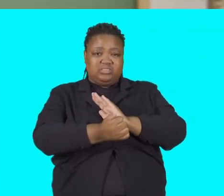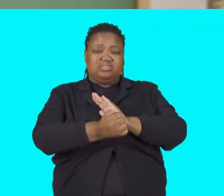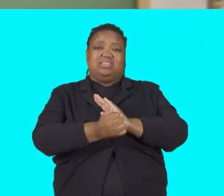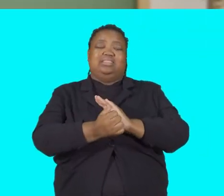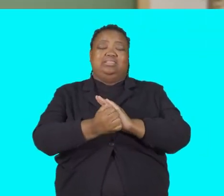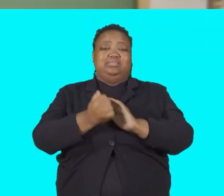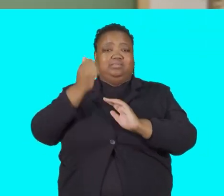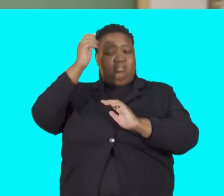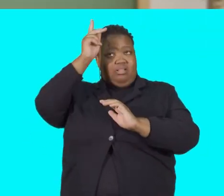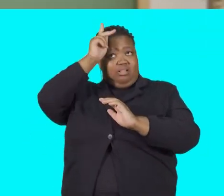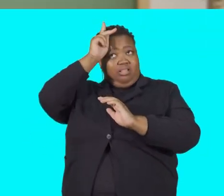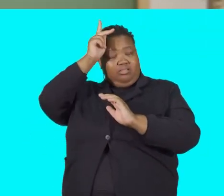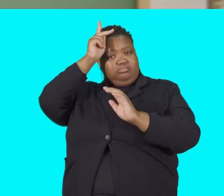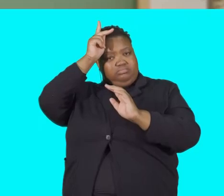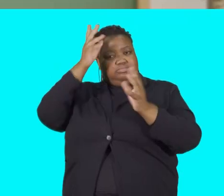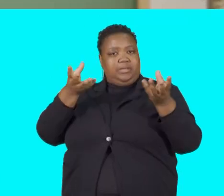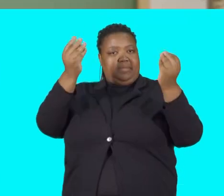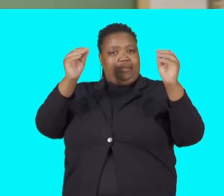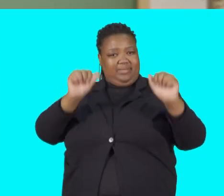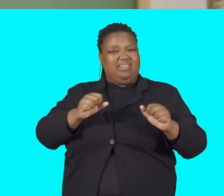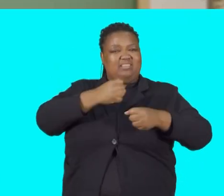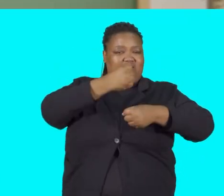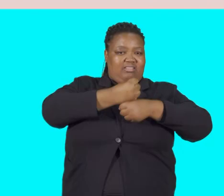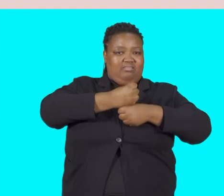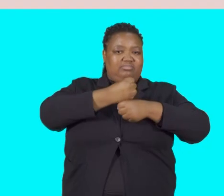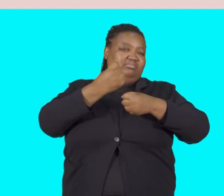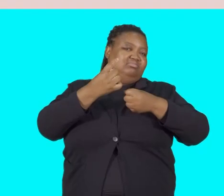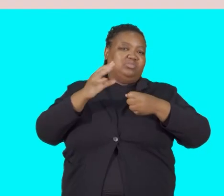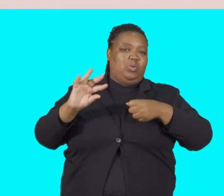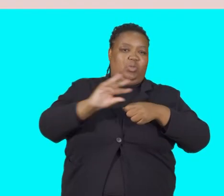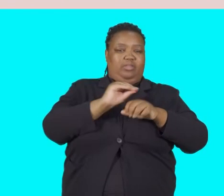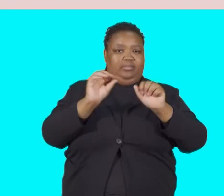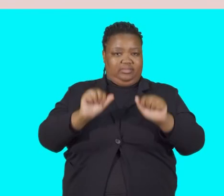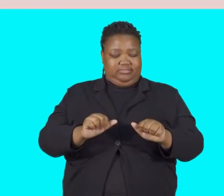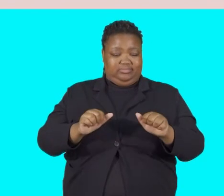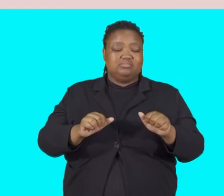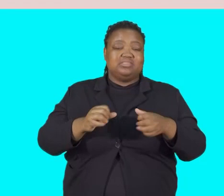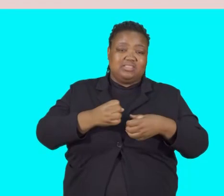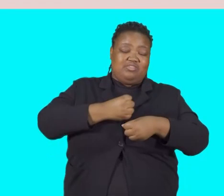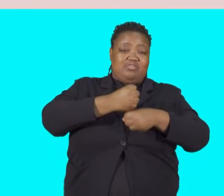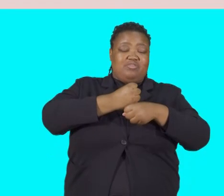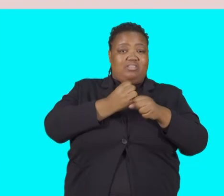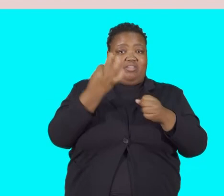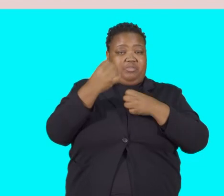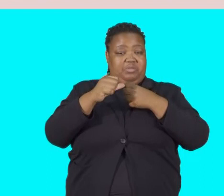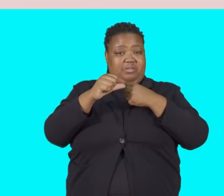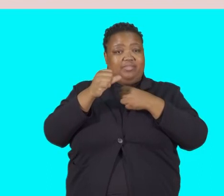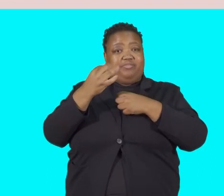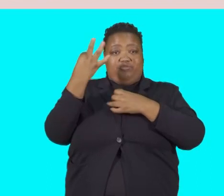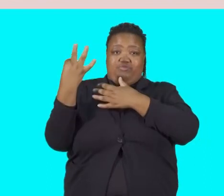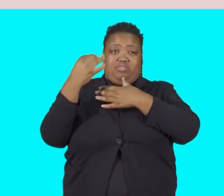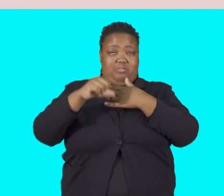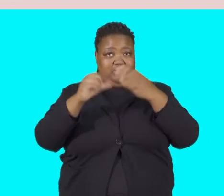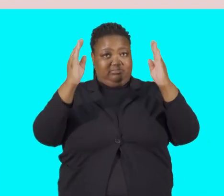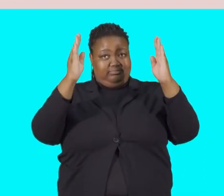baphuma bezifumene kuwo onke amabanga. Amagqabantshintshi ebanga ngalinye kwikota yokuqala ukuyo